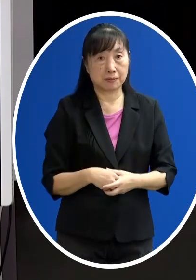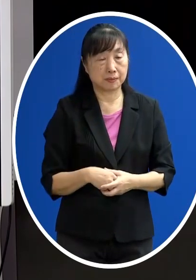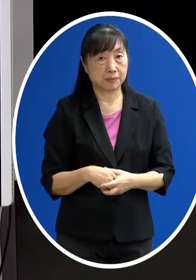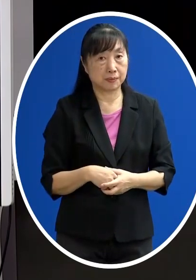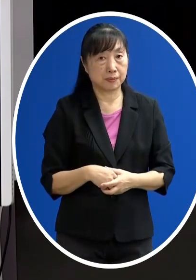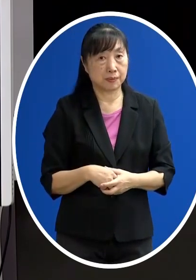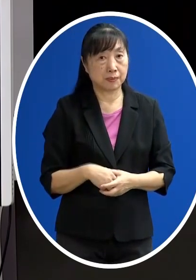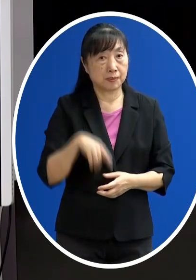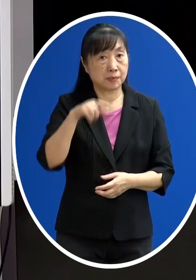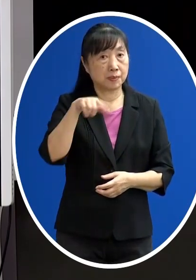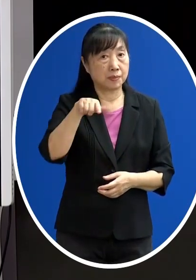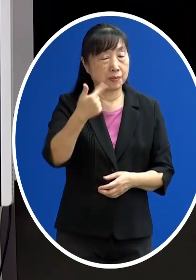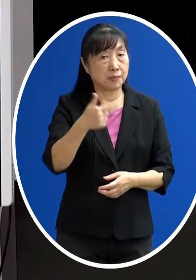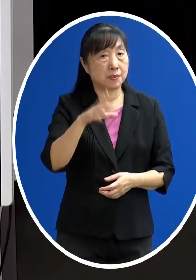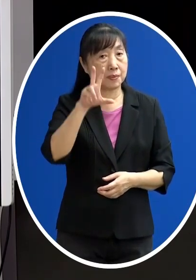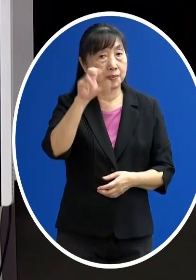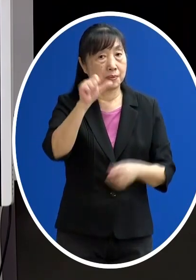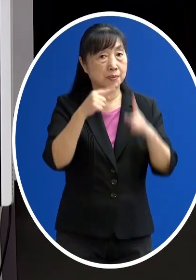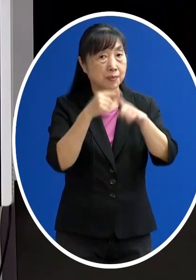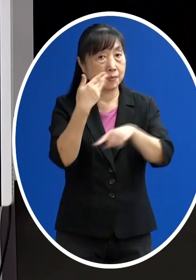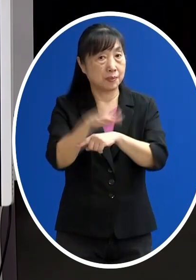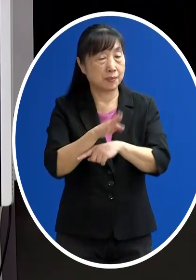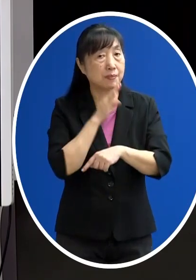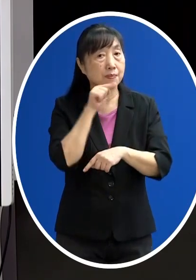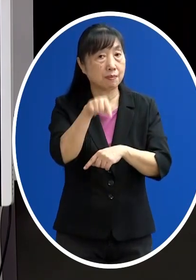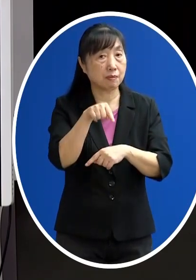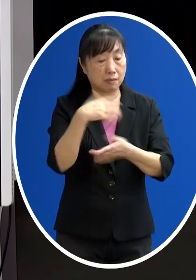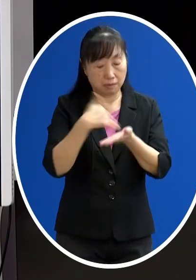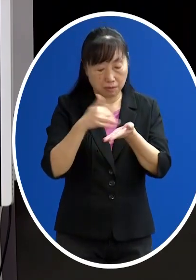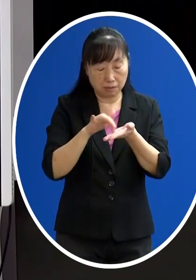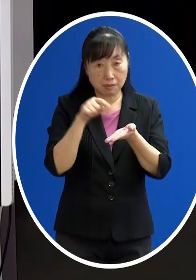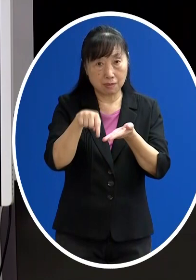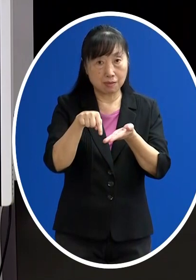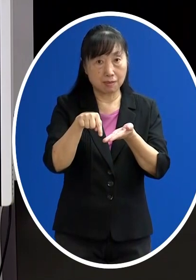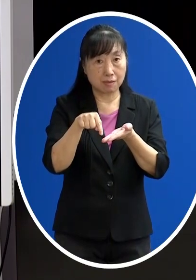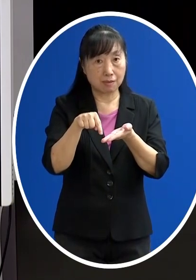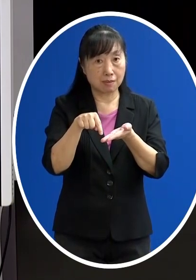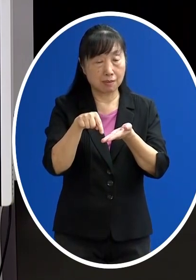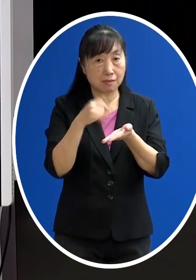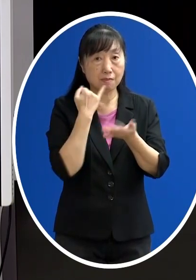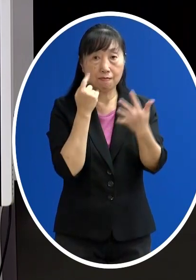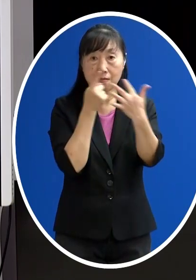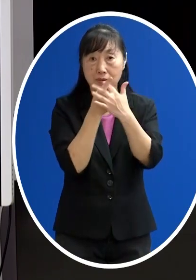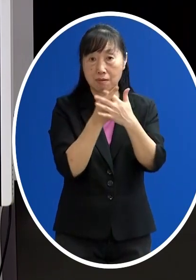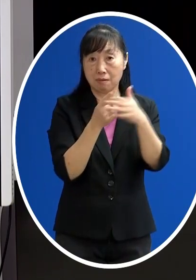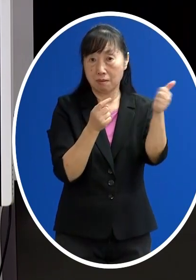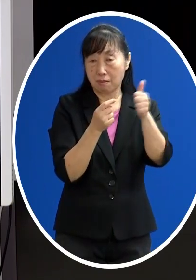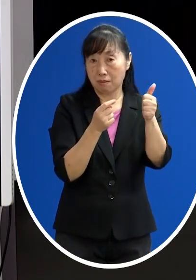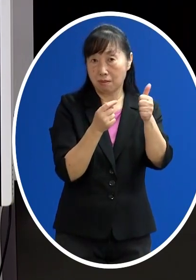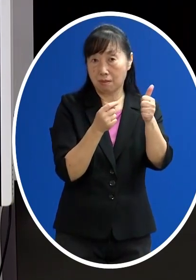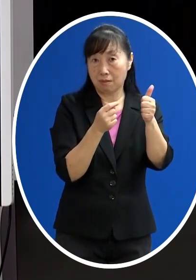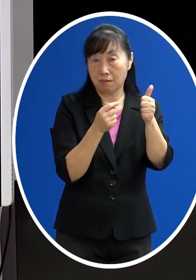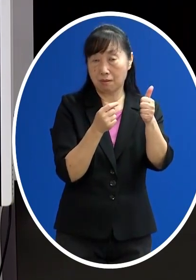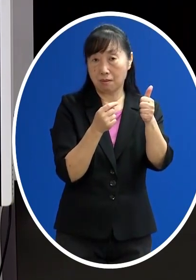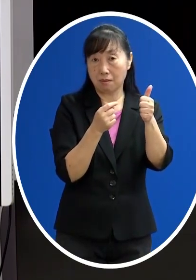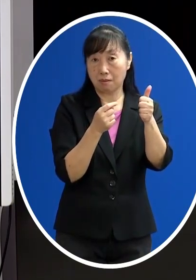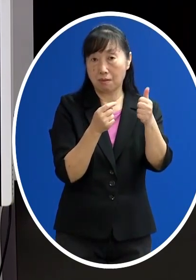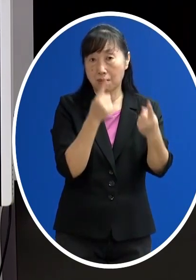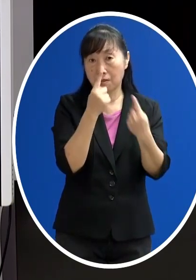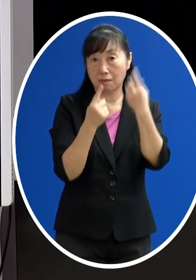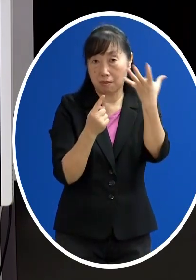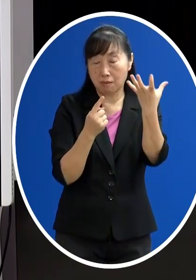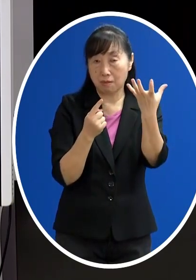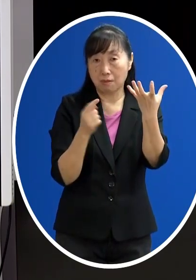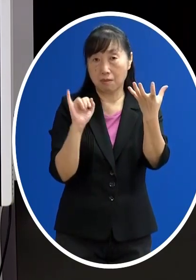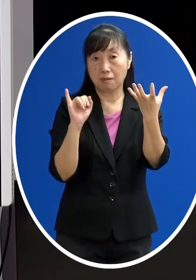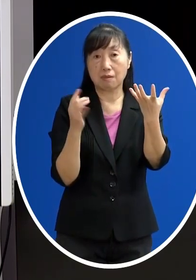有675个死亡案例的这样的一个统计的分析，我们可以看到男性占比是比较多的，大